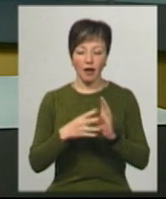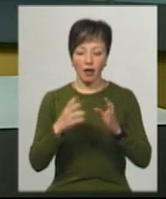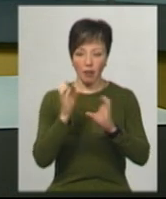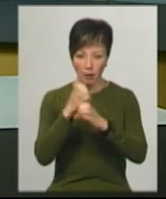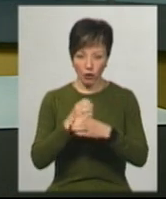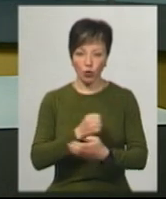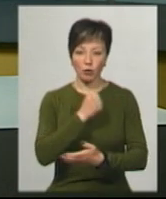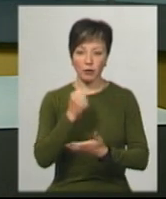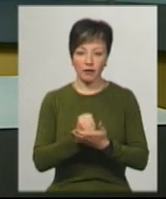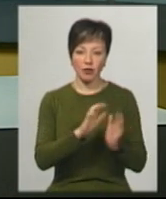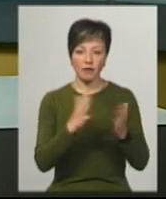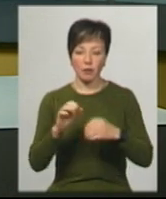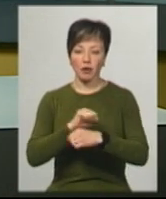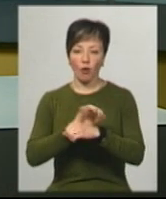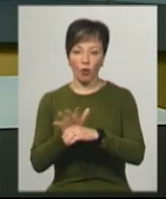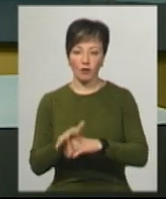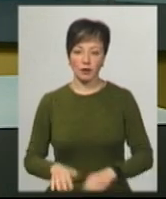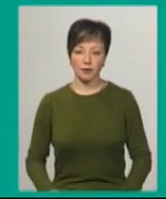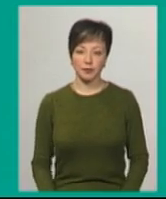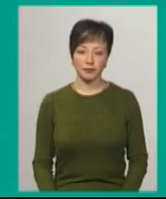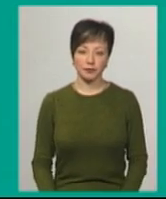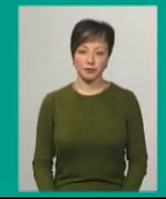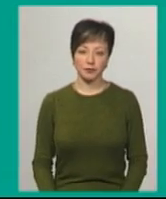лабораторно підтверджених випадків COVID-19.